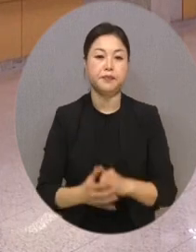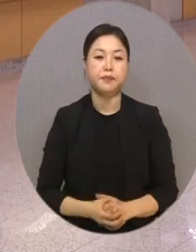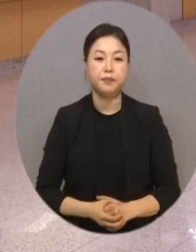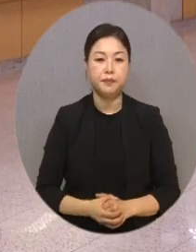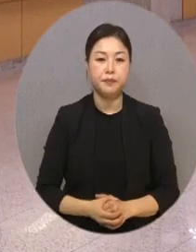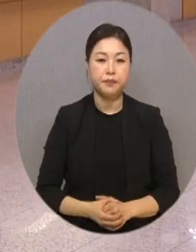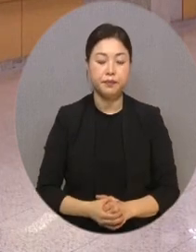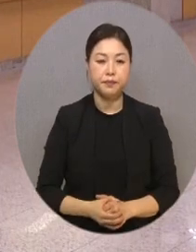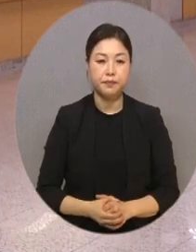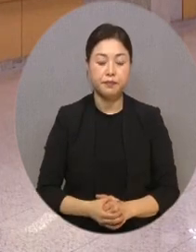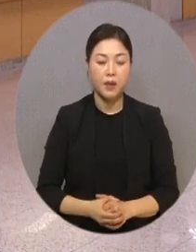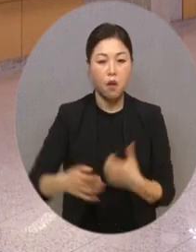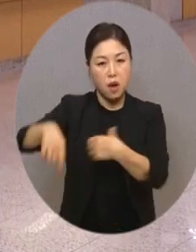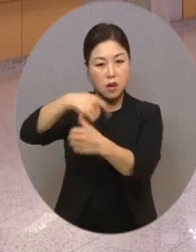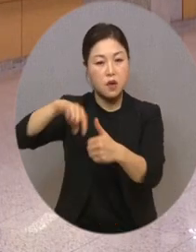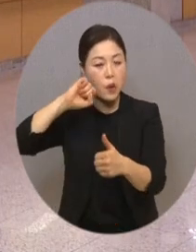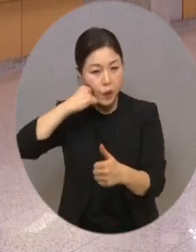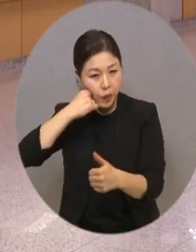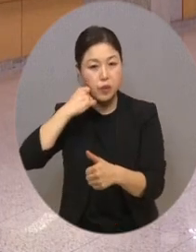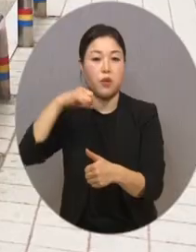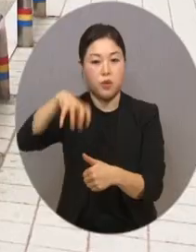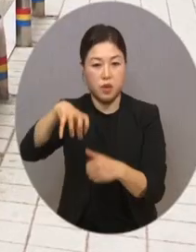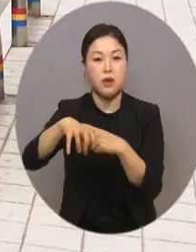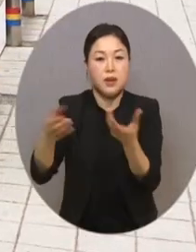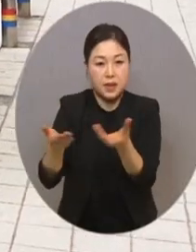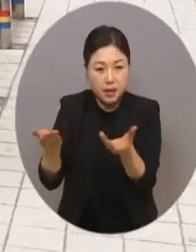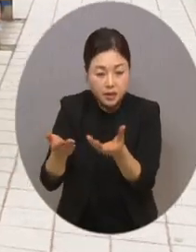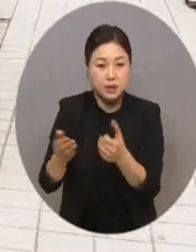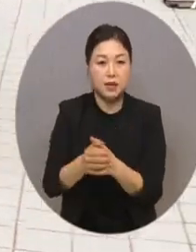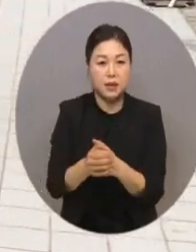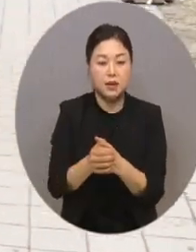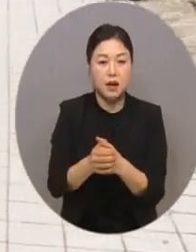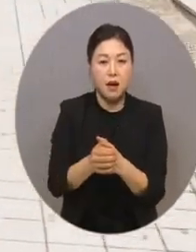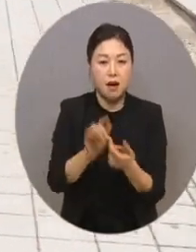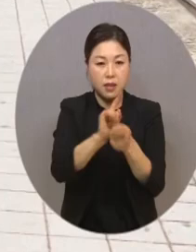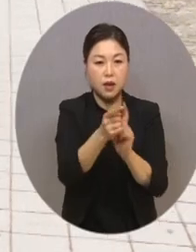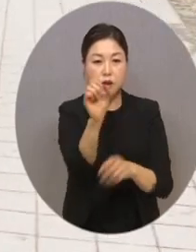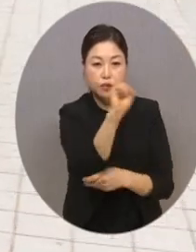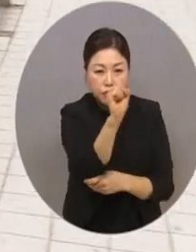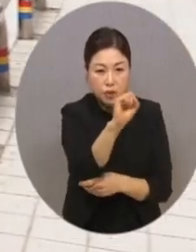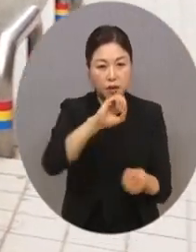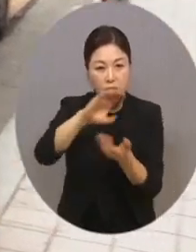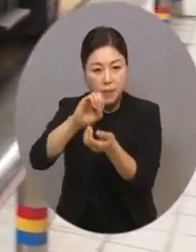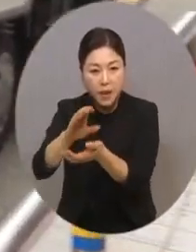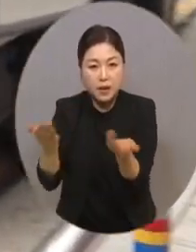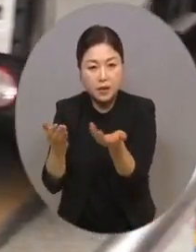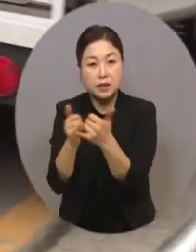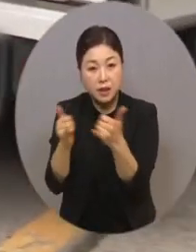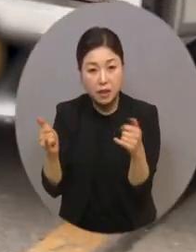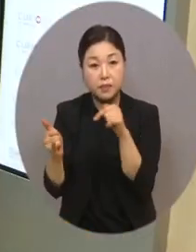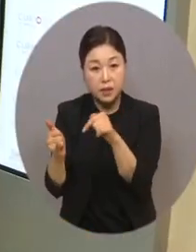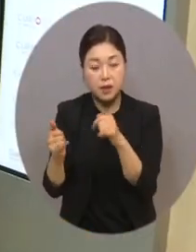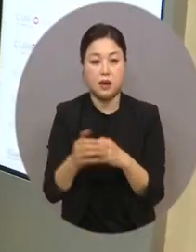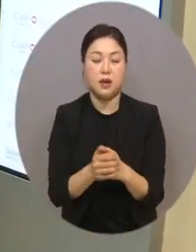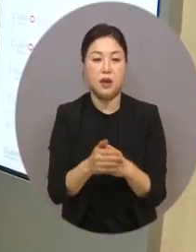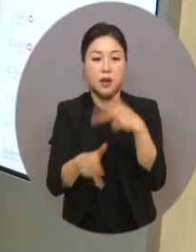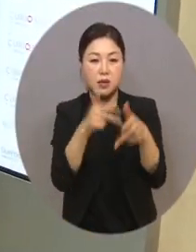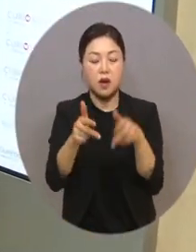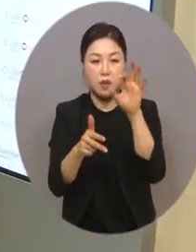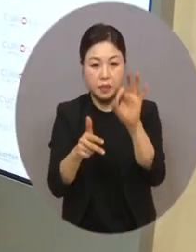아울러 상대적으로 열악한 환경에서 일하는 대리운전과 택배기사 등 이동 노동자에게 전체 사업비의